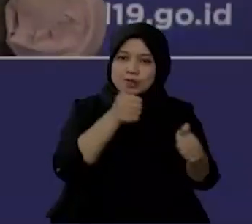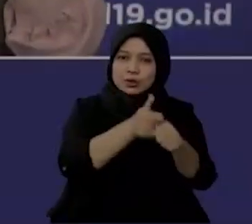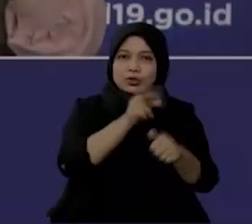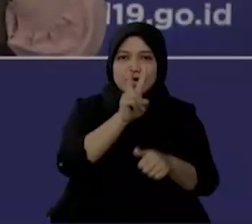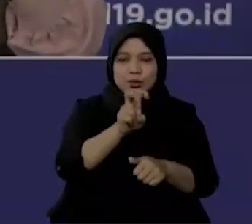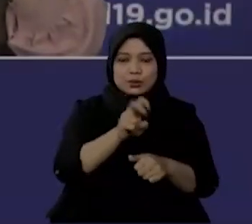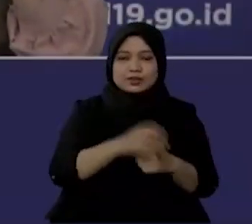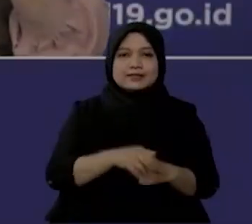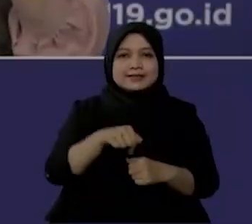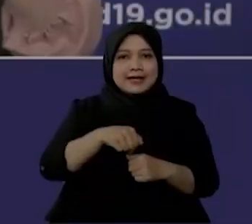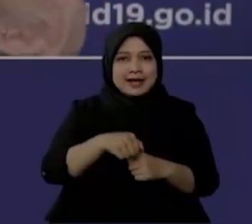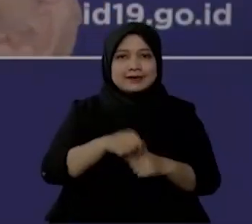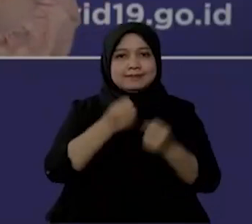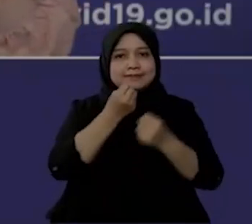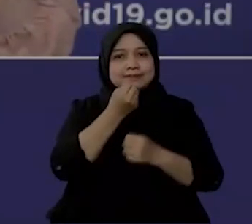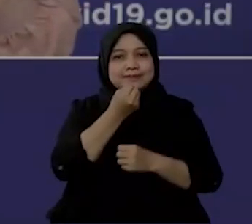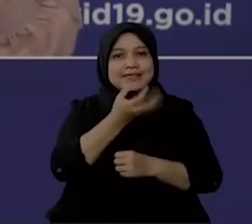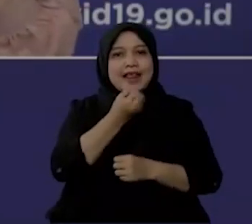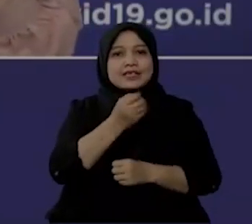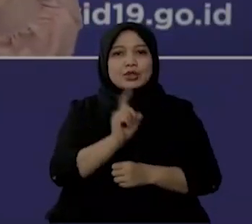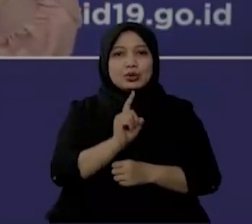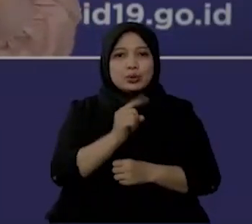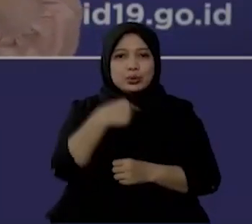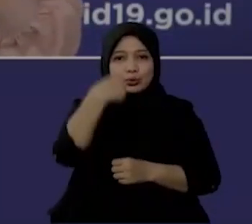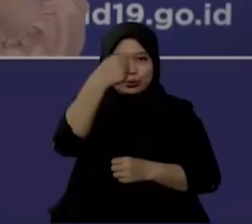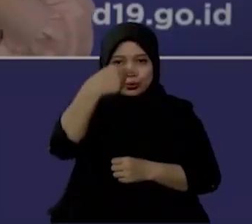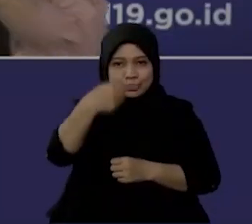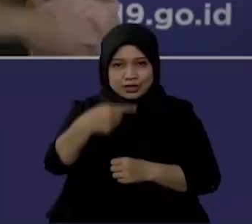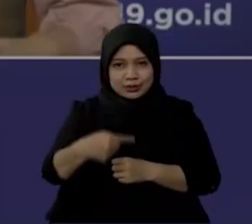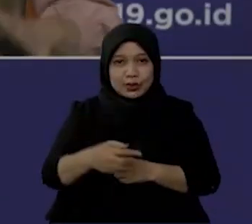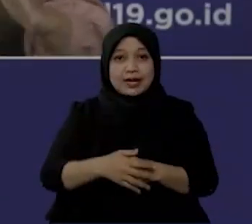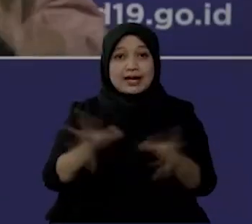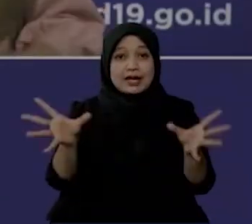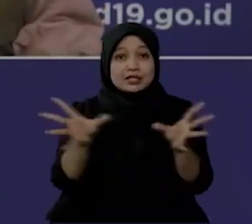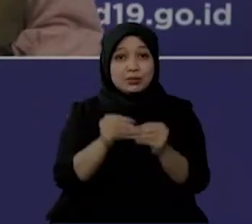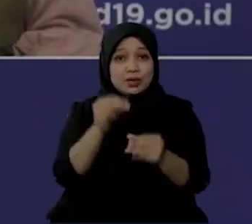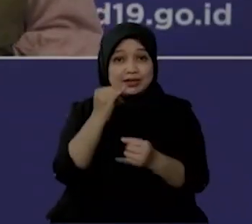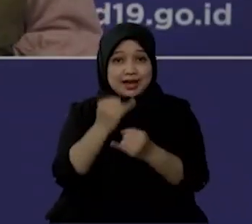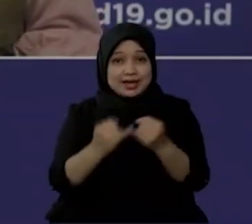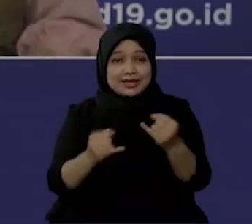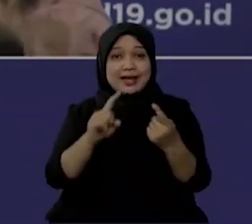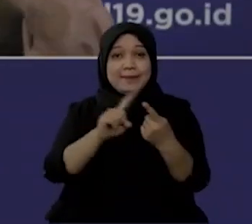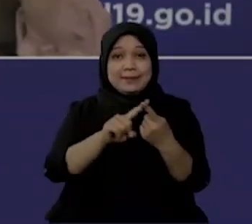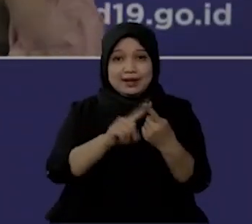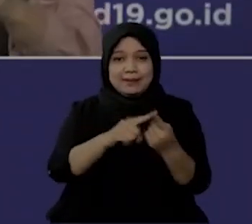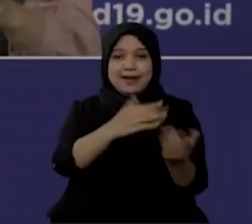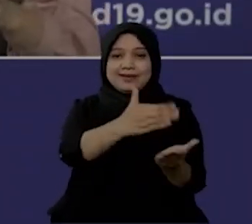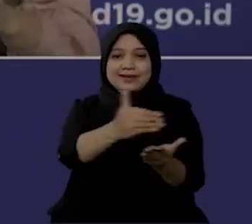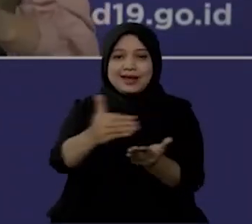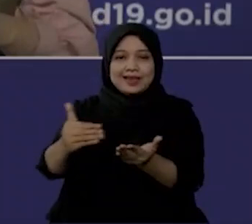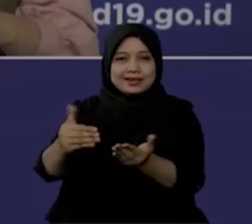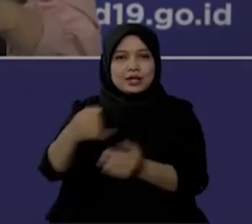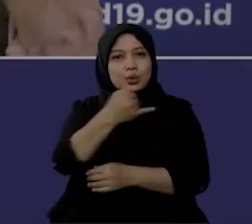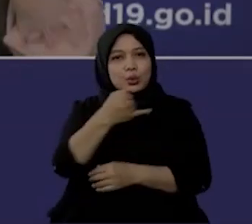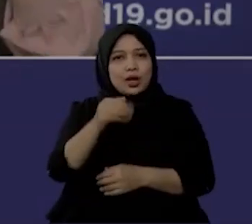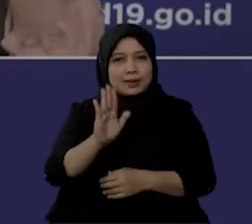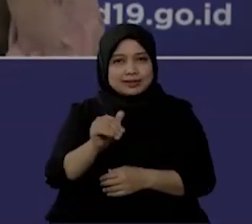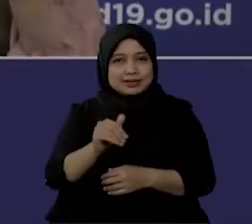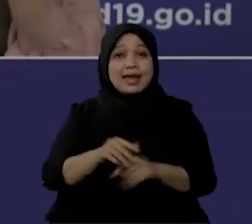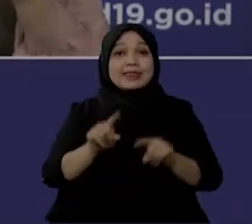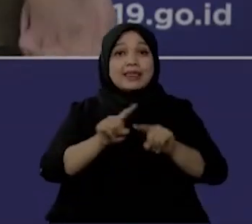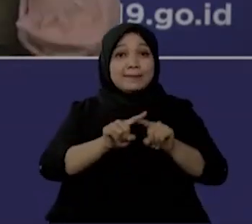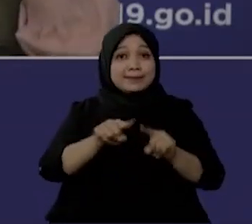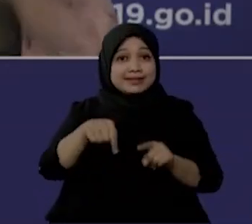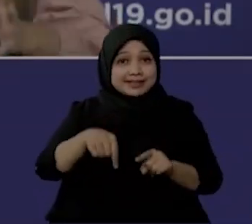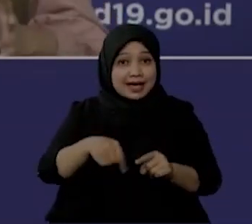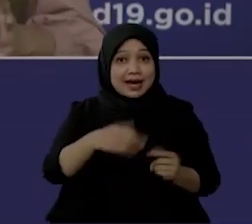ya, satu-satu boleh. Kita jabarkan. Tadi pas kesimpulan terakhir, yang pertama adalah memang datanya masih kurang. Tapi dengan data